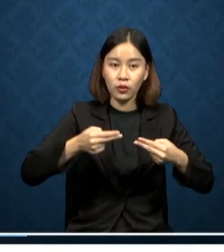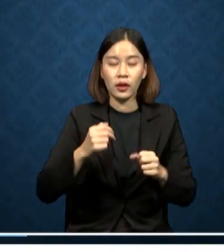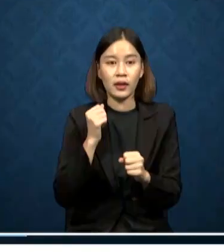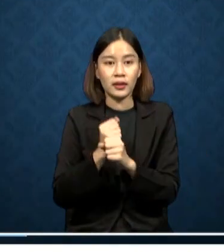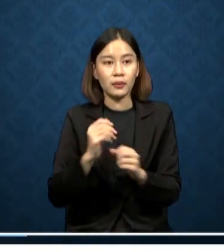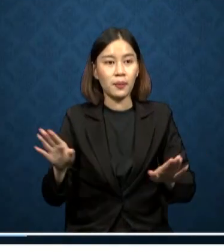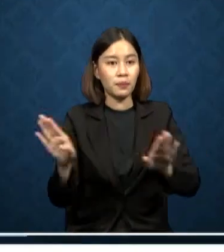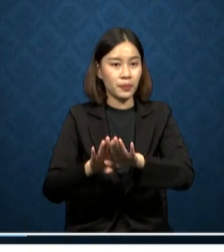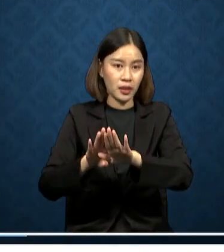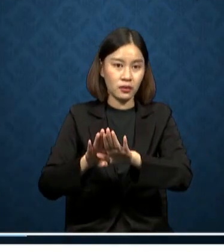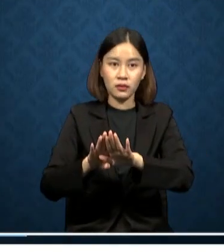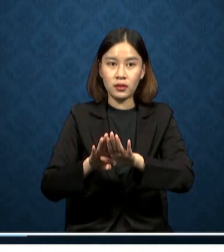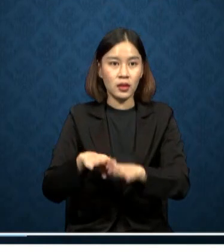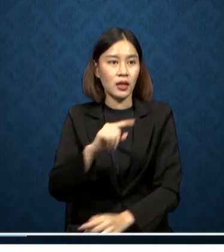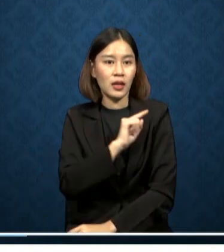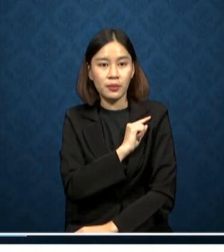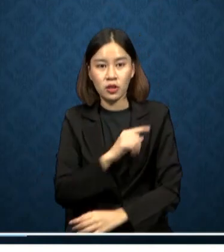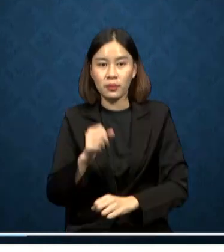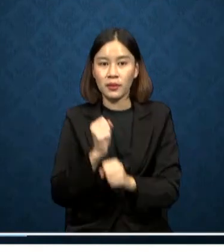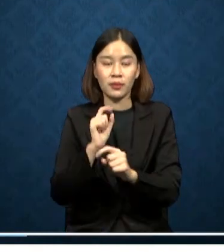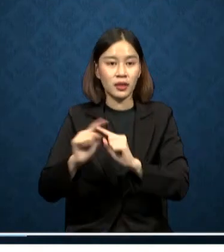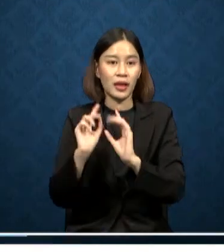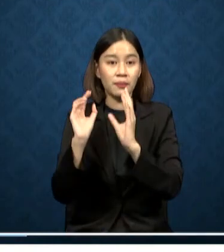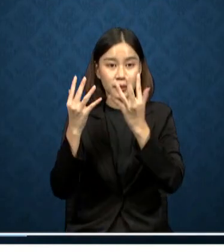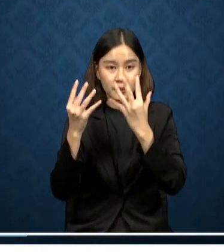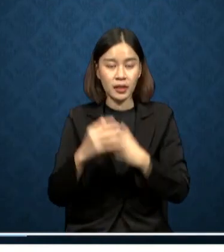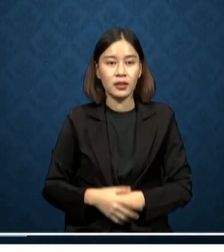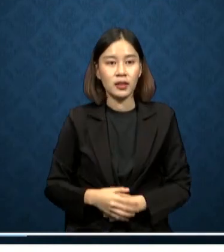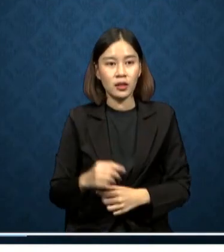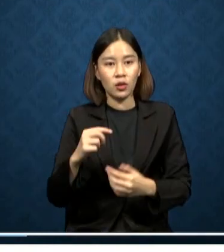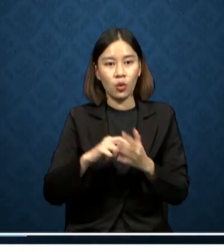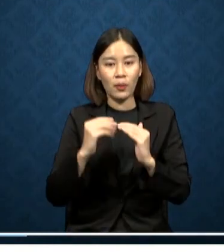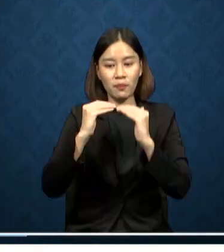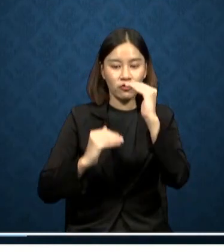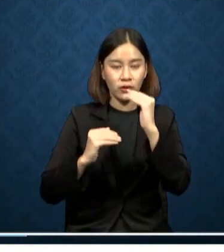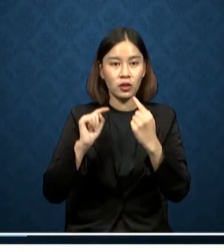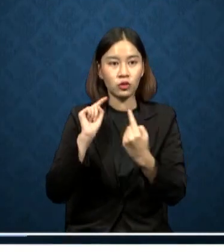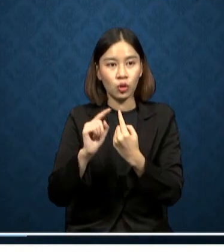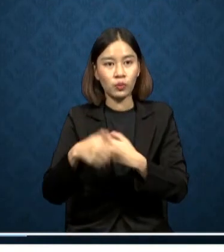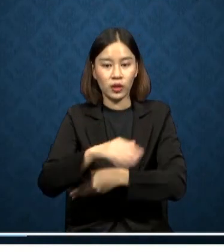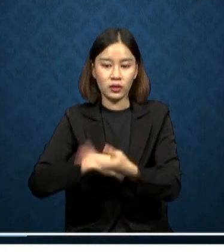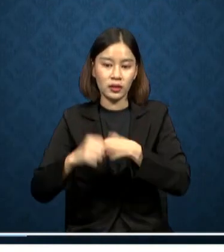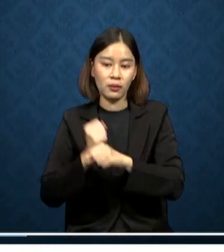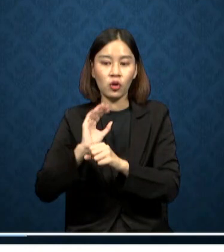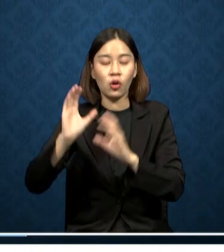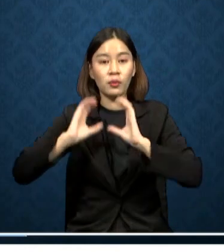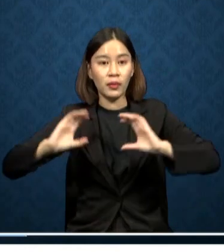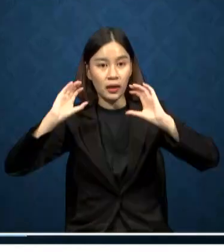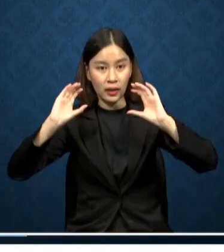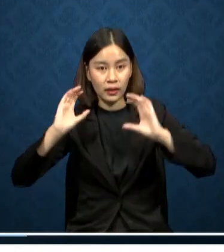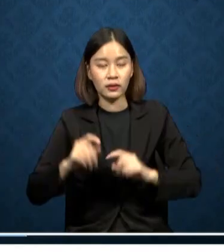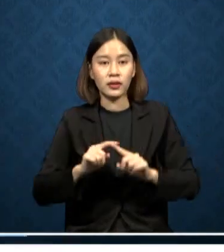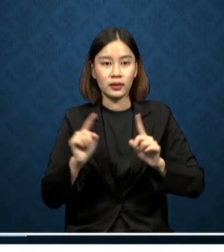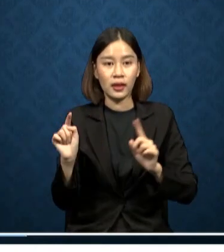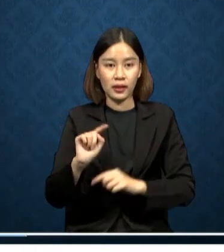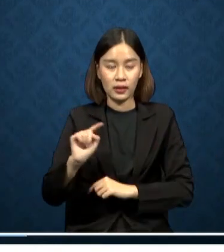ปปิดรับ และไม่ไดไมชอบตารปิบัตรซึ่จะเป็นข้อเสยเปรียบต่อกายบนงานของภาคัฟอย่าง